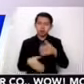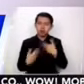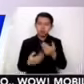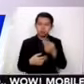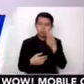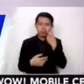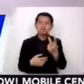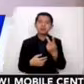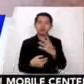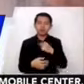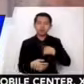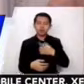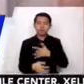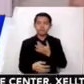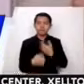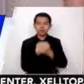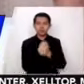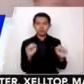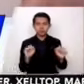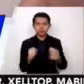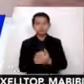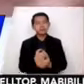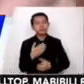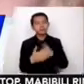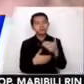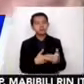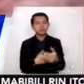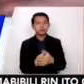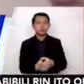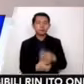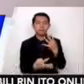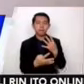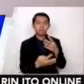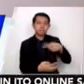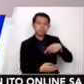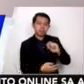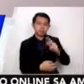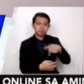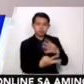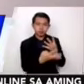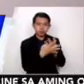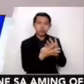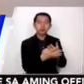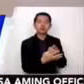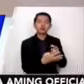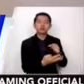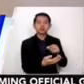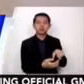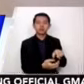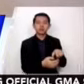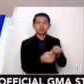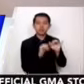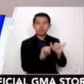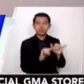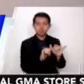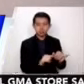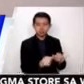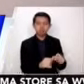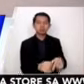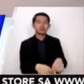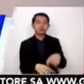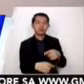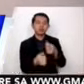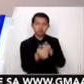salamat po. Sa PNP Custodial Center, nananatili si Guo alinsunod sa commitment order ng Korte sa Tarlac kung saan naharap siya sa